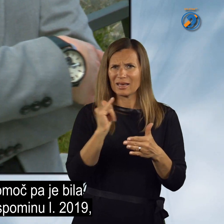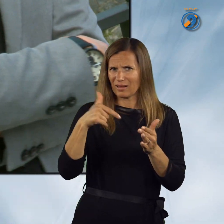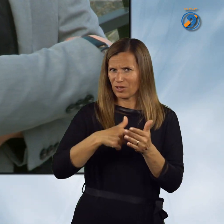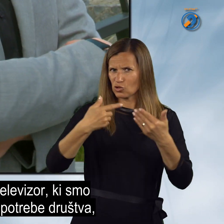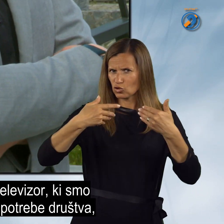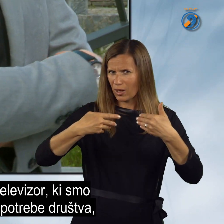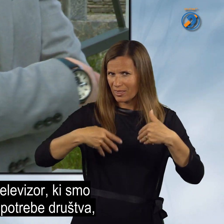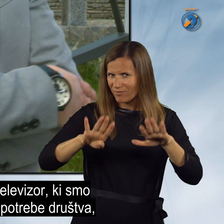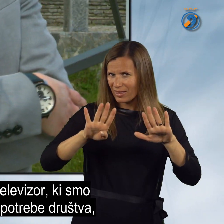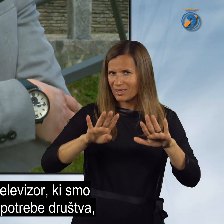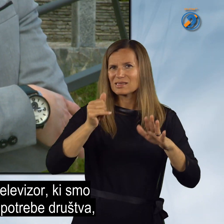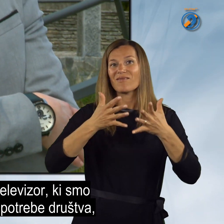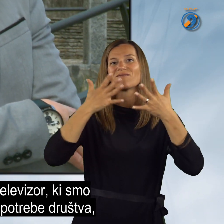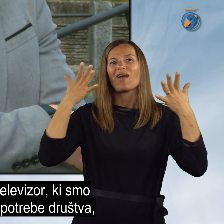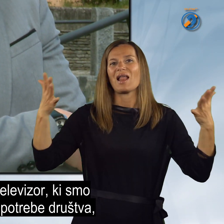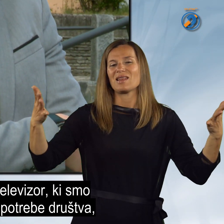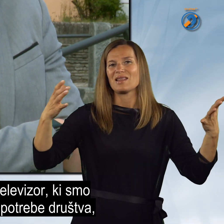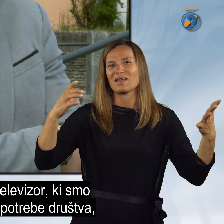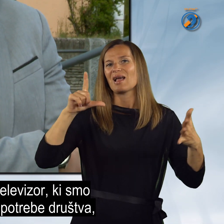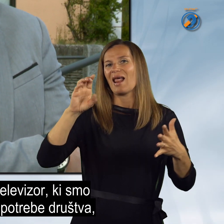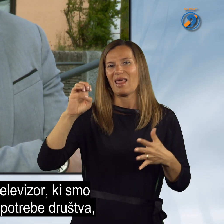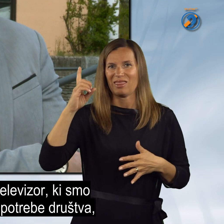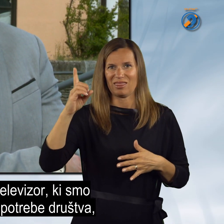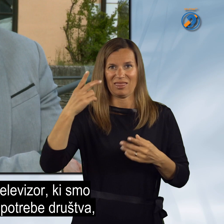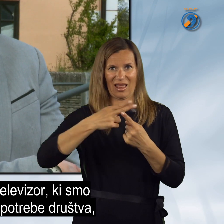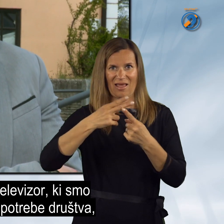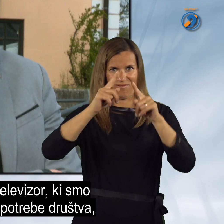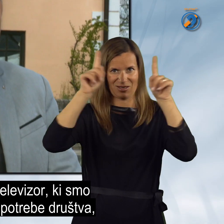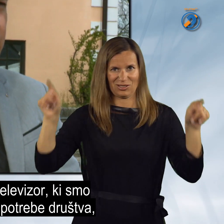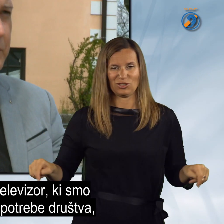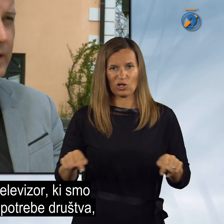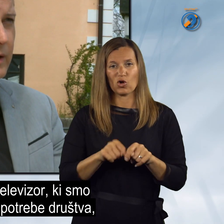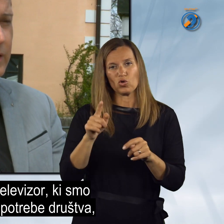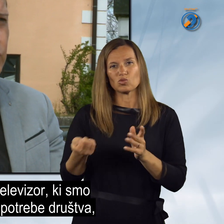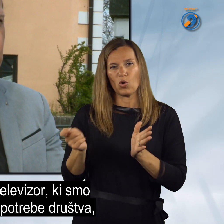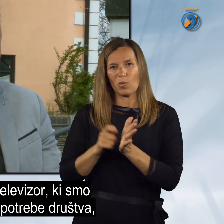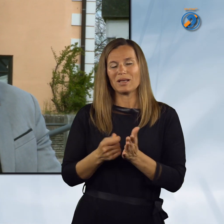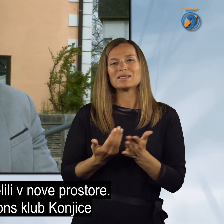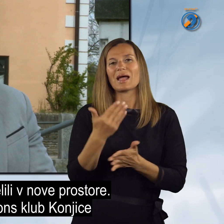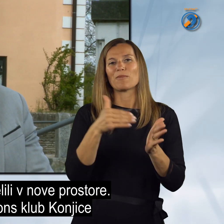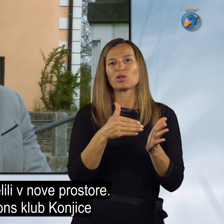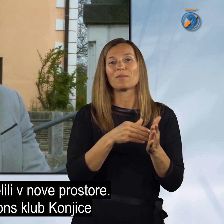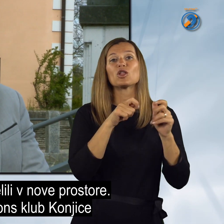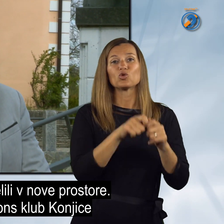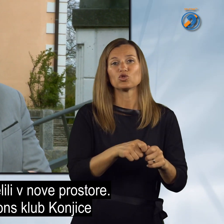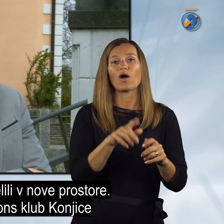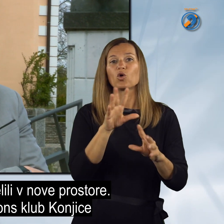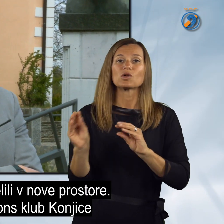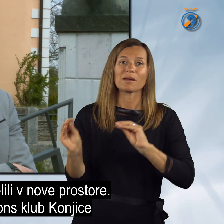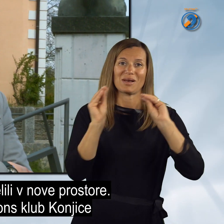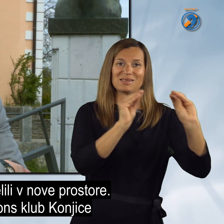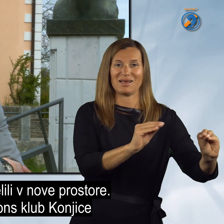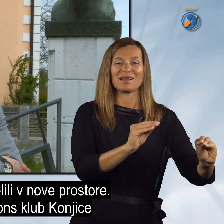2019 en velik LCD televizor, LED televizor, ki smo ga kupili za potrebe društva, ko so se preselili v nove